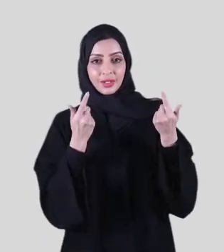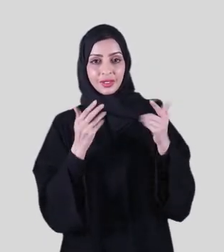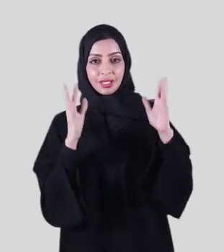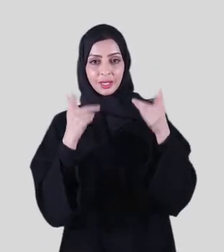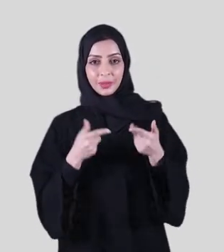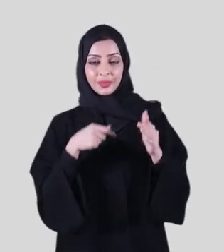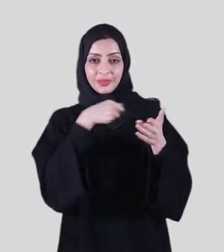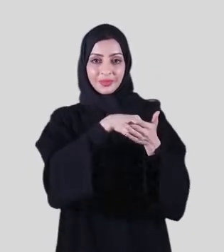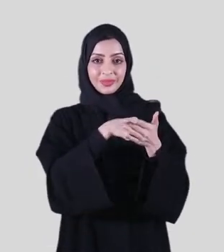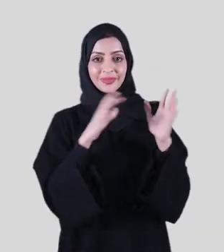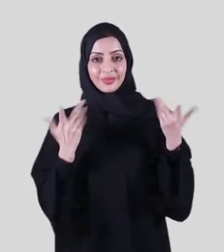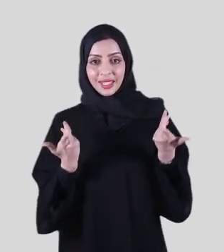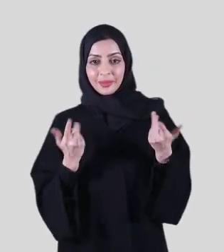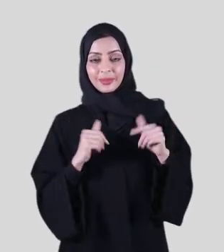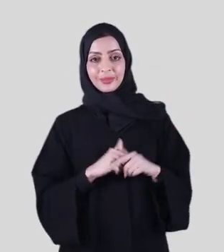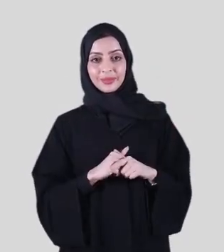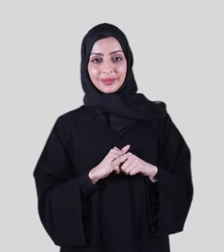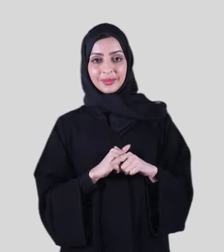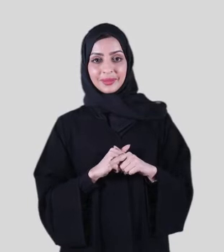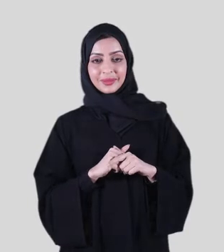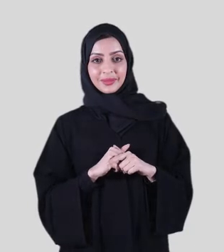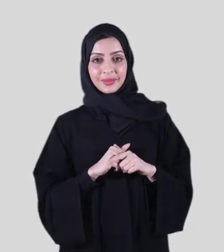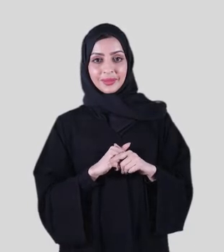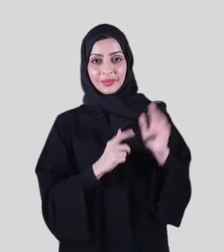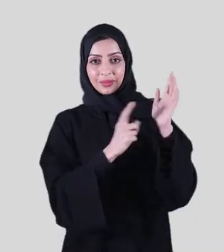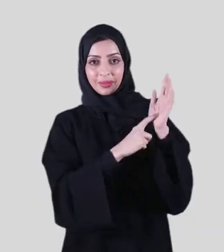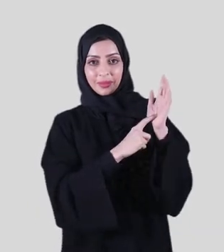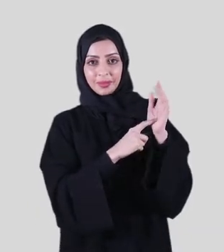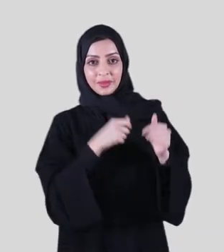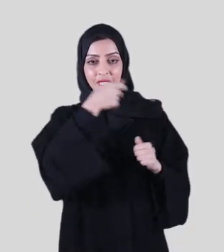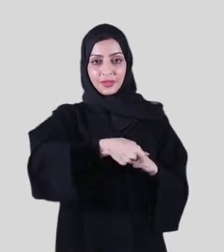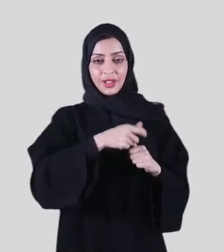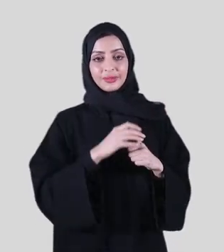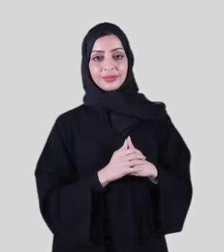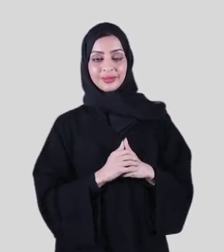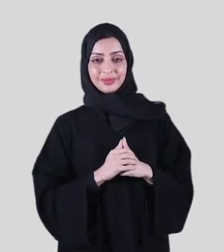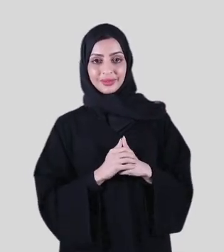المبلغ إذا لزم الأمر، واضغط على تحديد ثم ادفع.